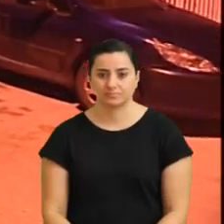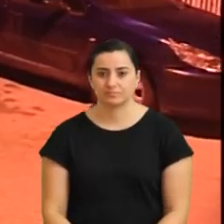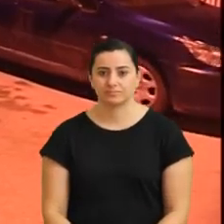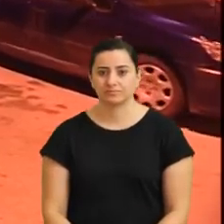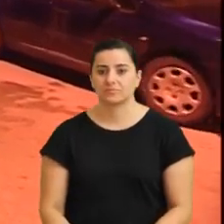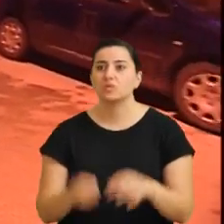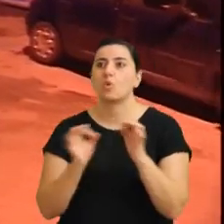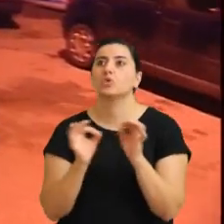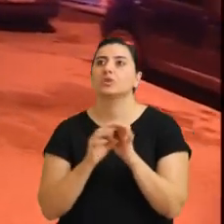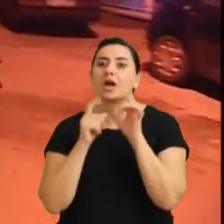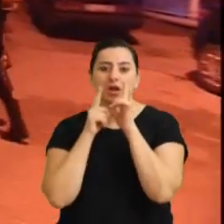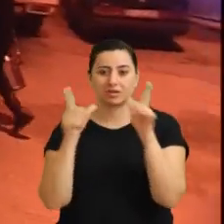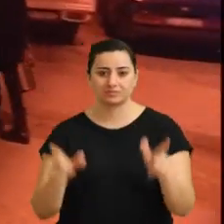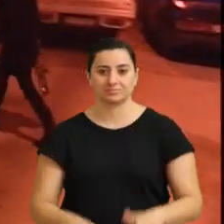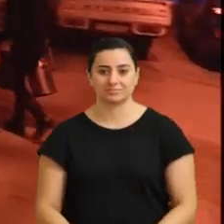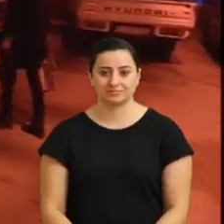Boza!